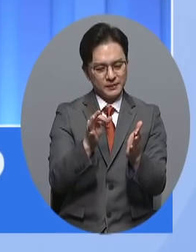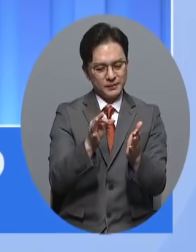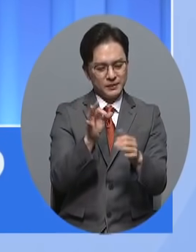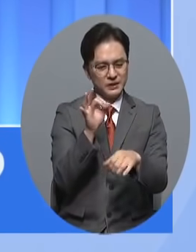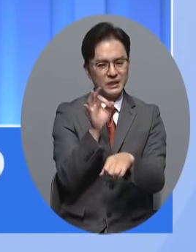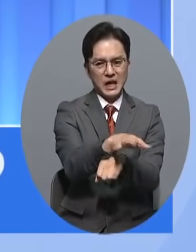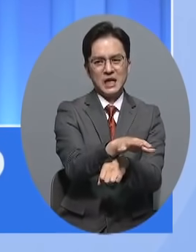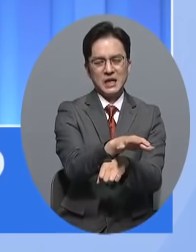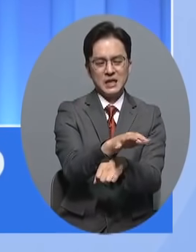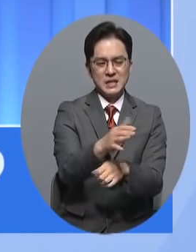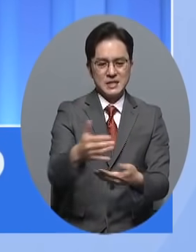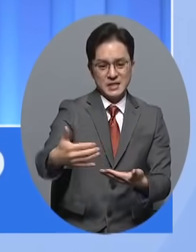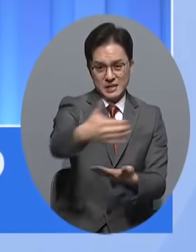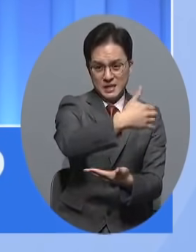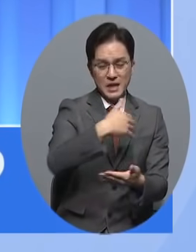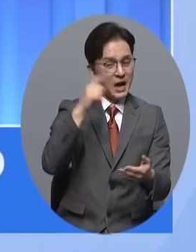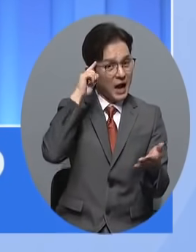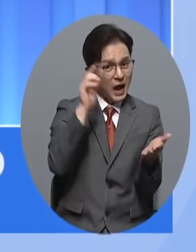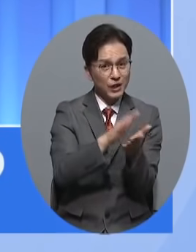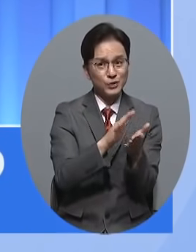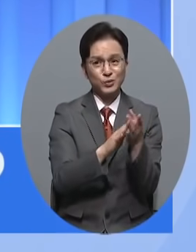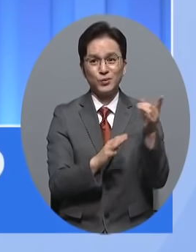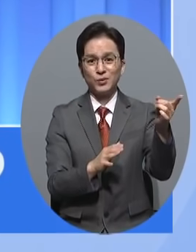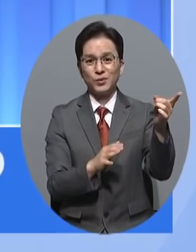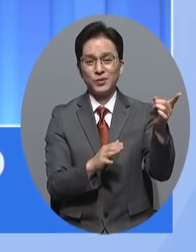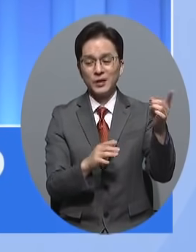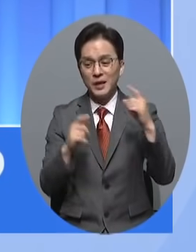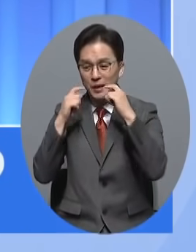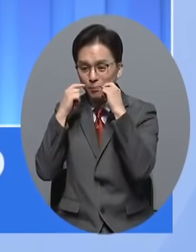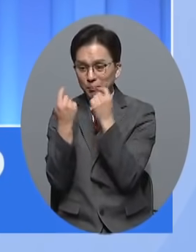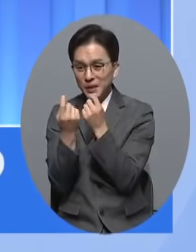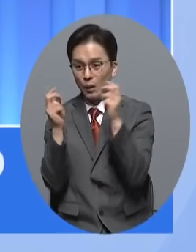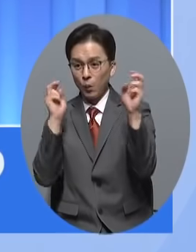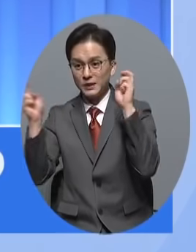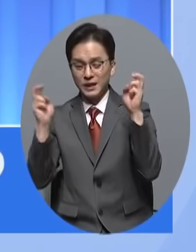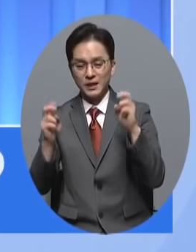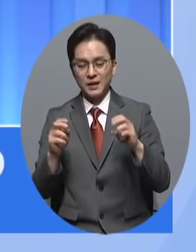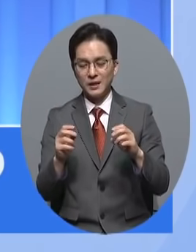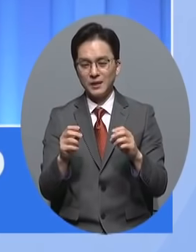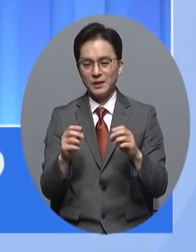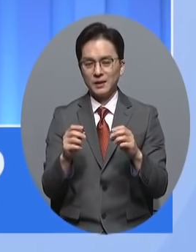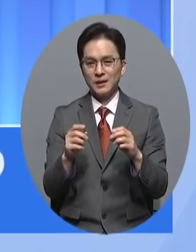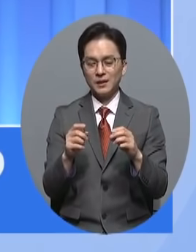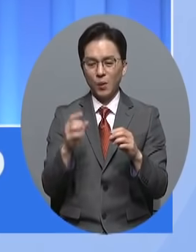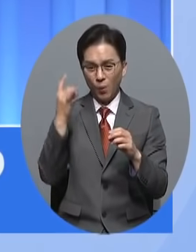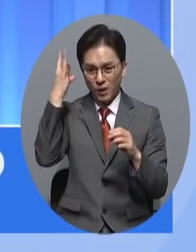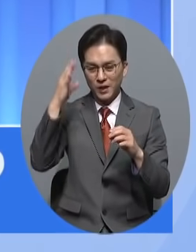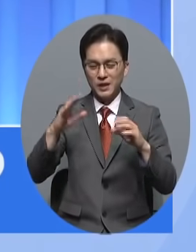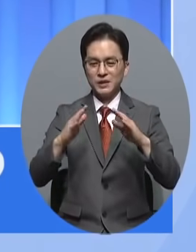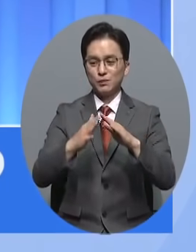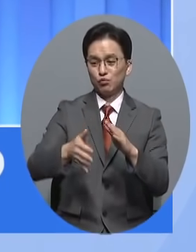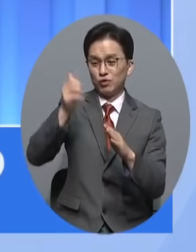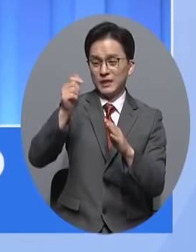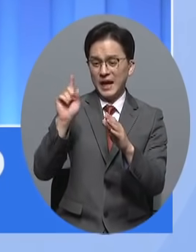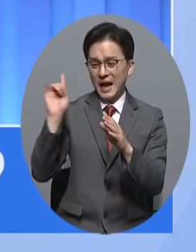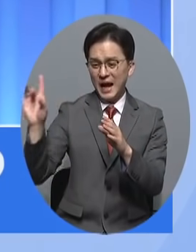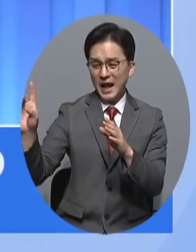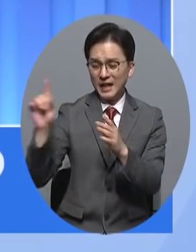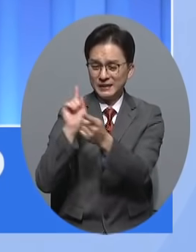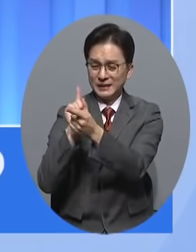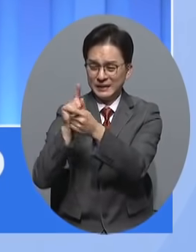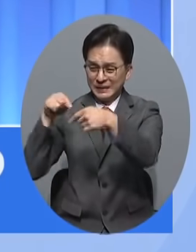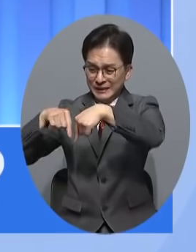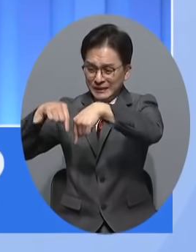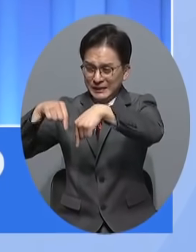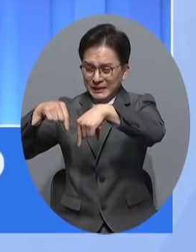그리고 분양 제가 오늘 보도를 봤더니 한 주택연구원의 그때 감사 결과를 보면은 당시 20% 미분양이